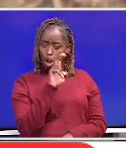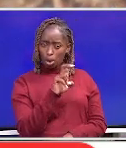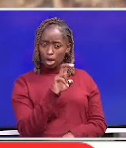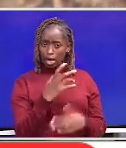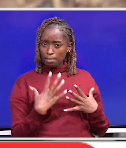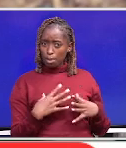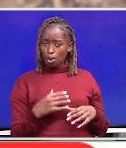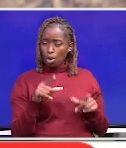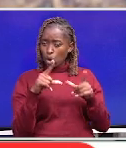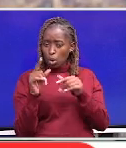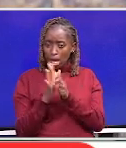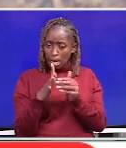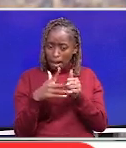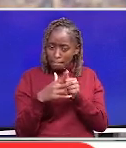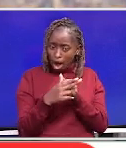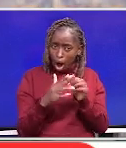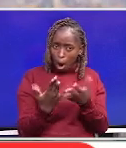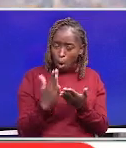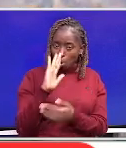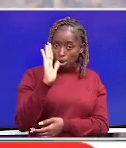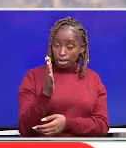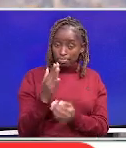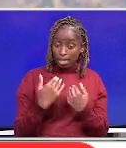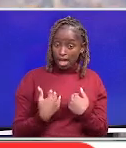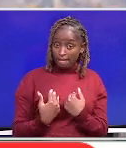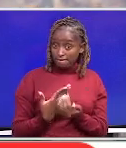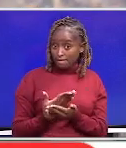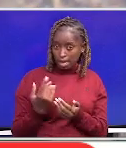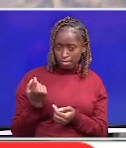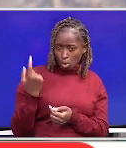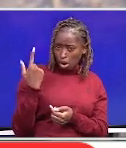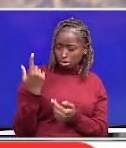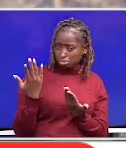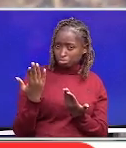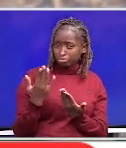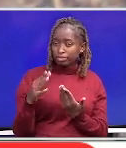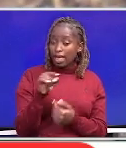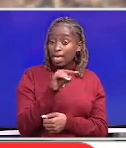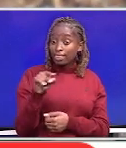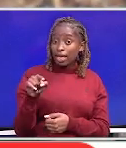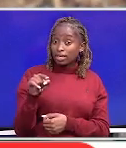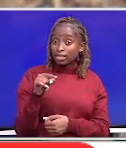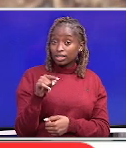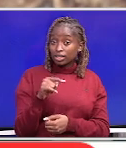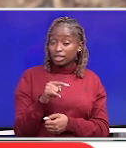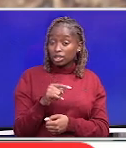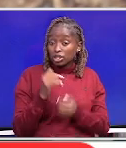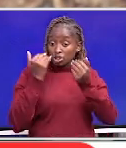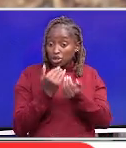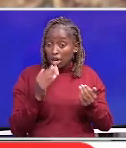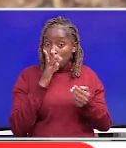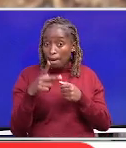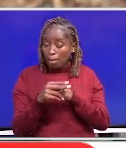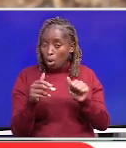wataenda kutahiri namna gani. Kuna maneno ama hapana? Watoto watatahiri vizuri ama hapana? Kwa mtoni